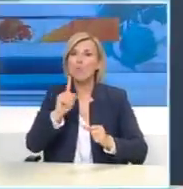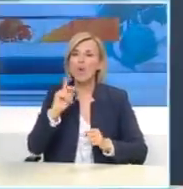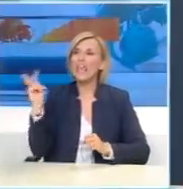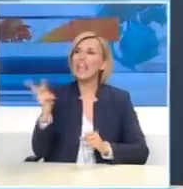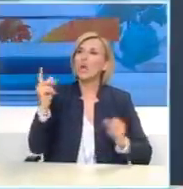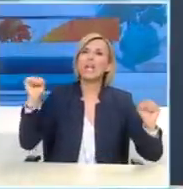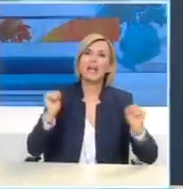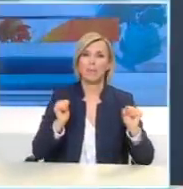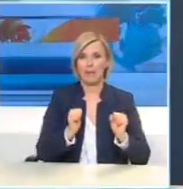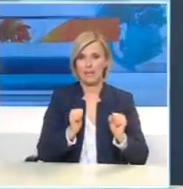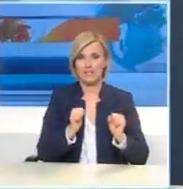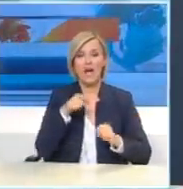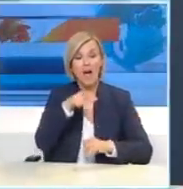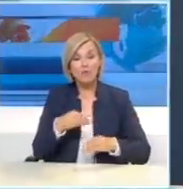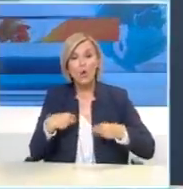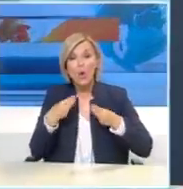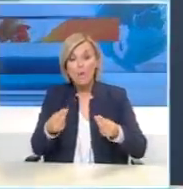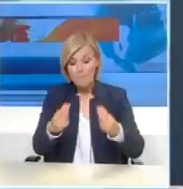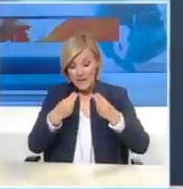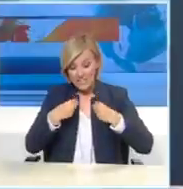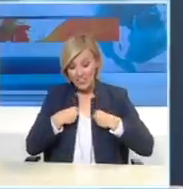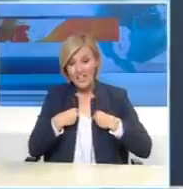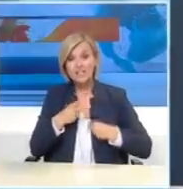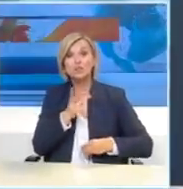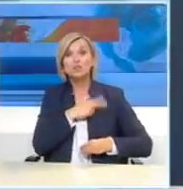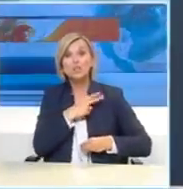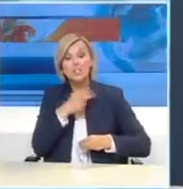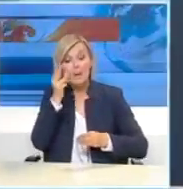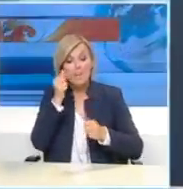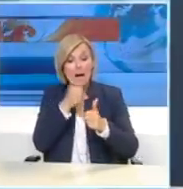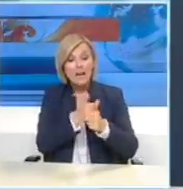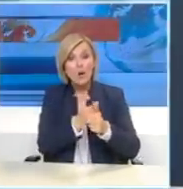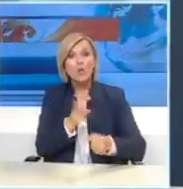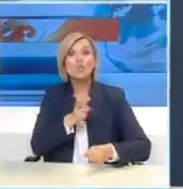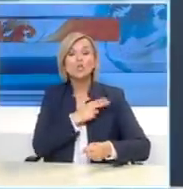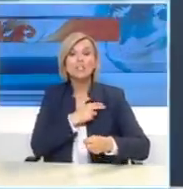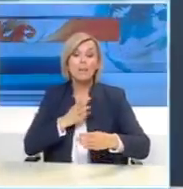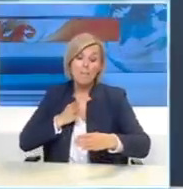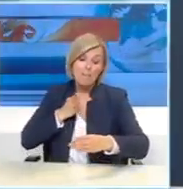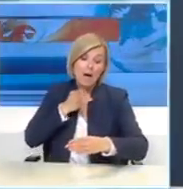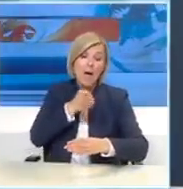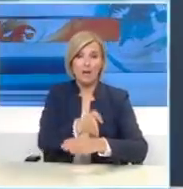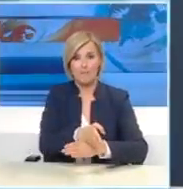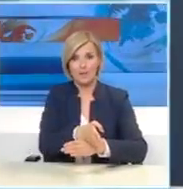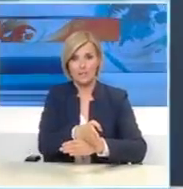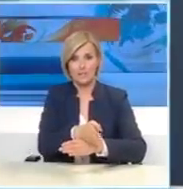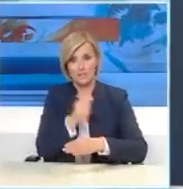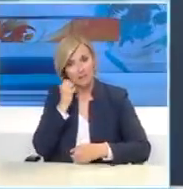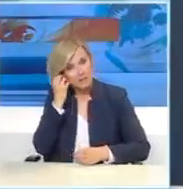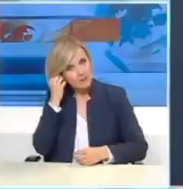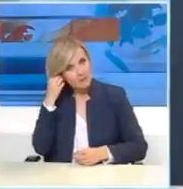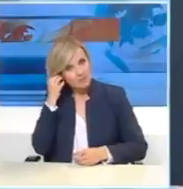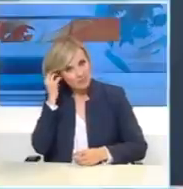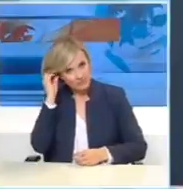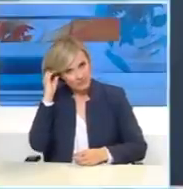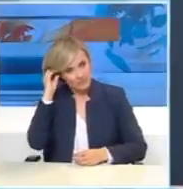καλή παρακολούθηση και έγκαιρη παρέμβαση. Δεν είναι sprint, είναι μαραθώνιος, το έχουμε